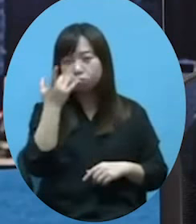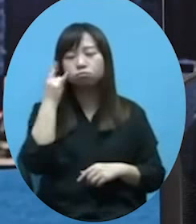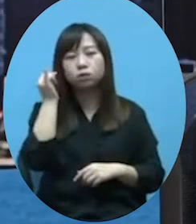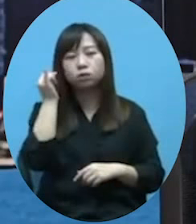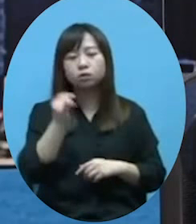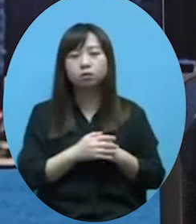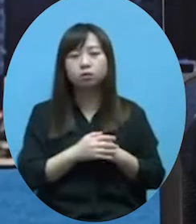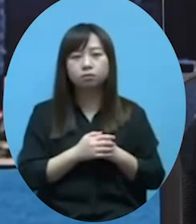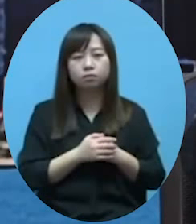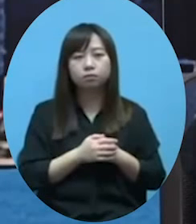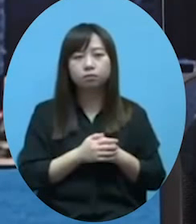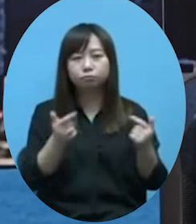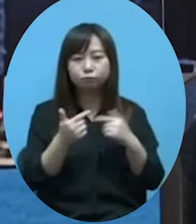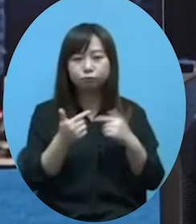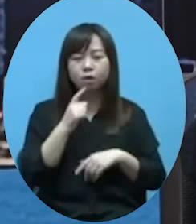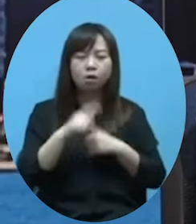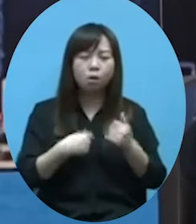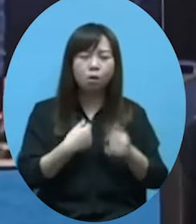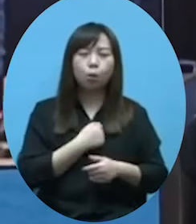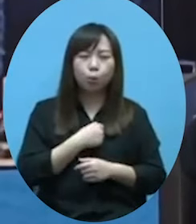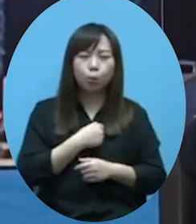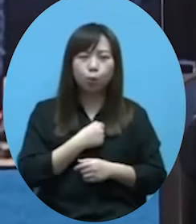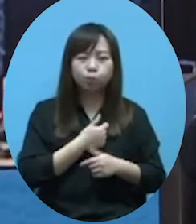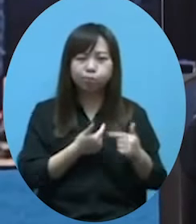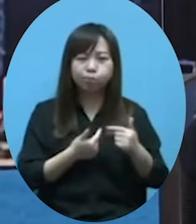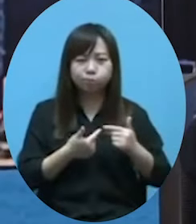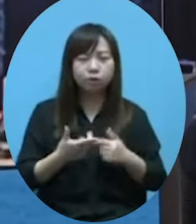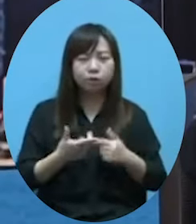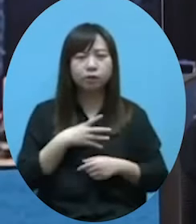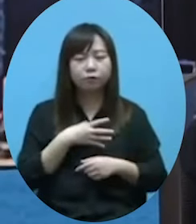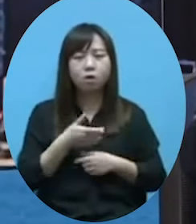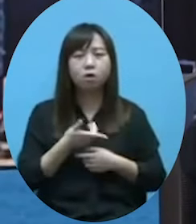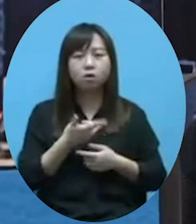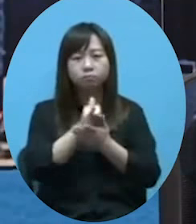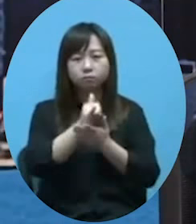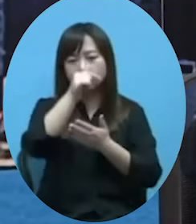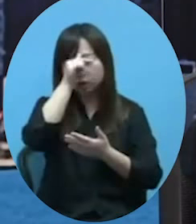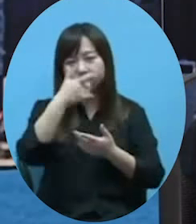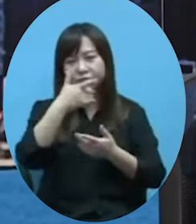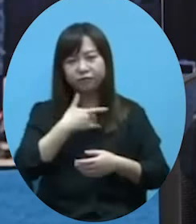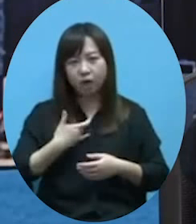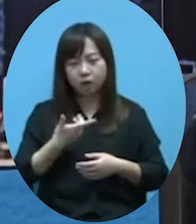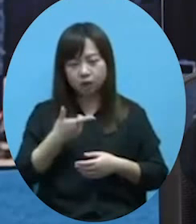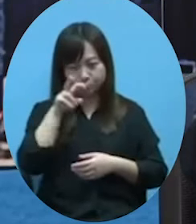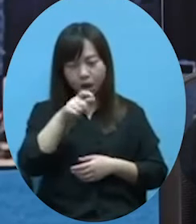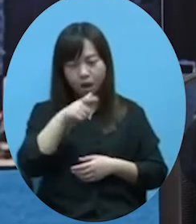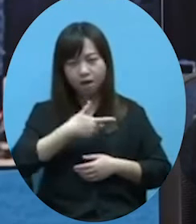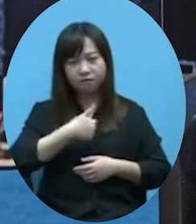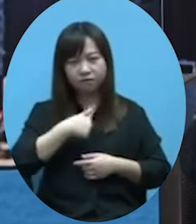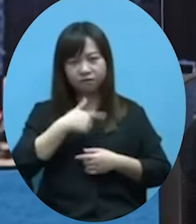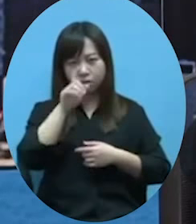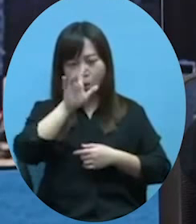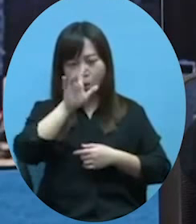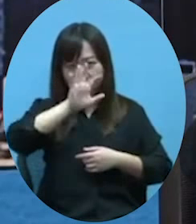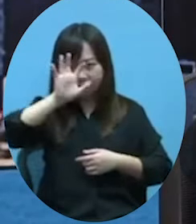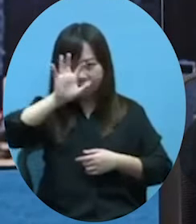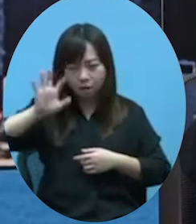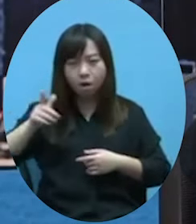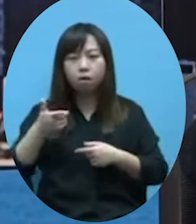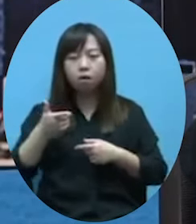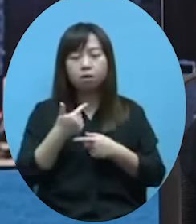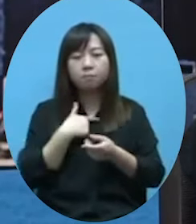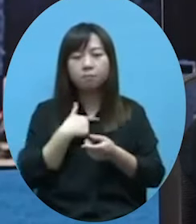所以因為他一直都有點累還有這個情況他入院之後的肺都是花變了我們都覺得那個